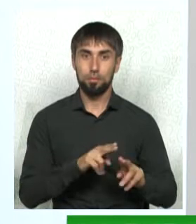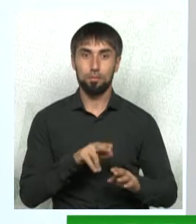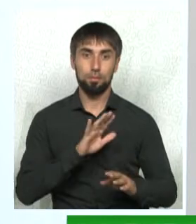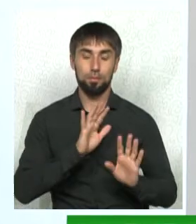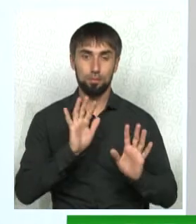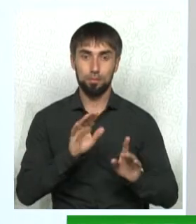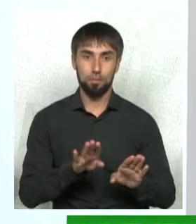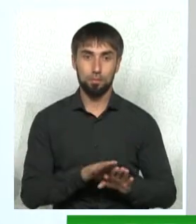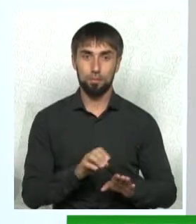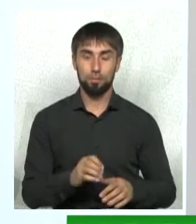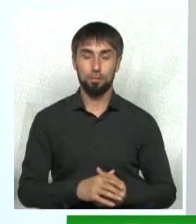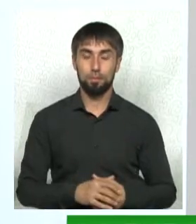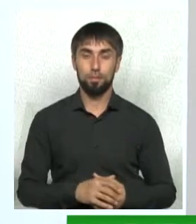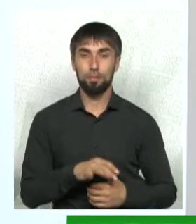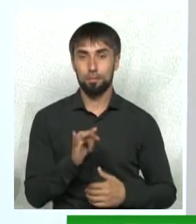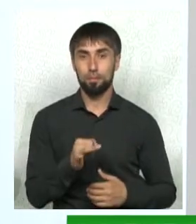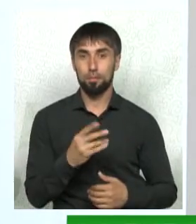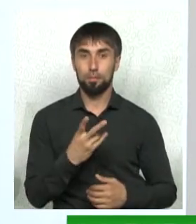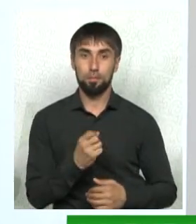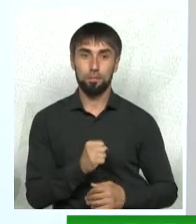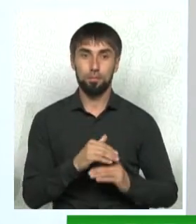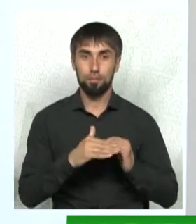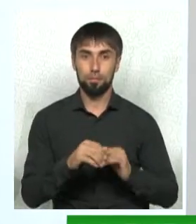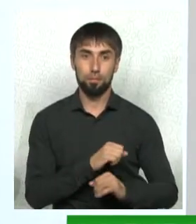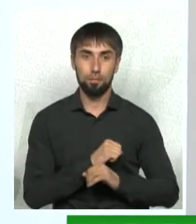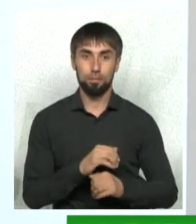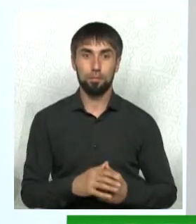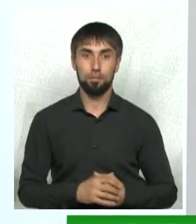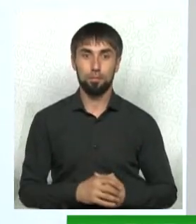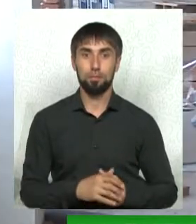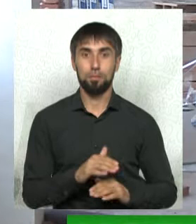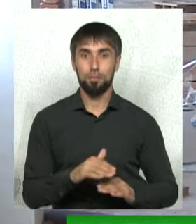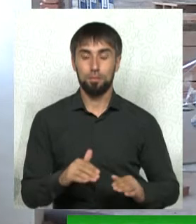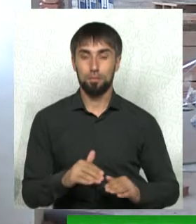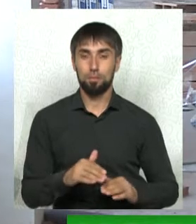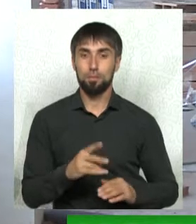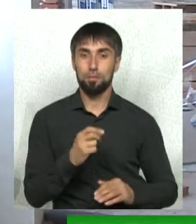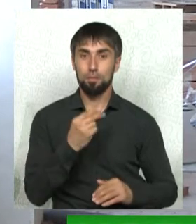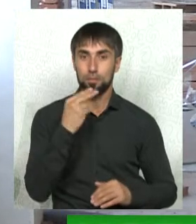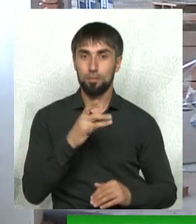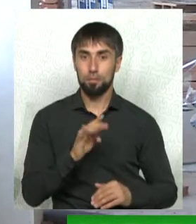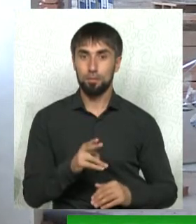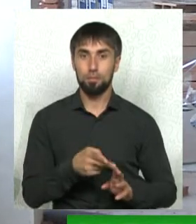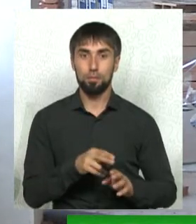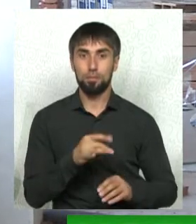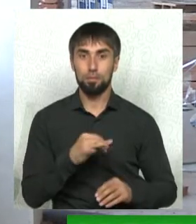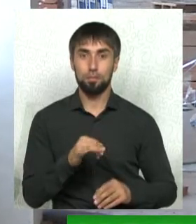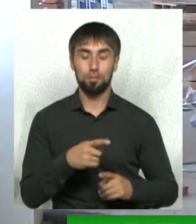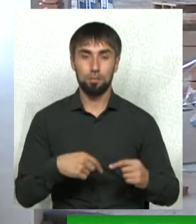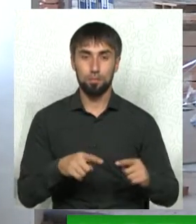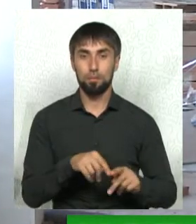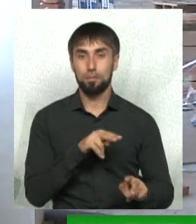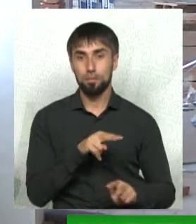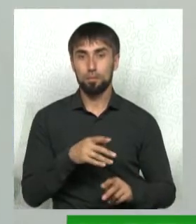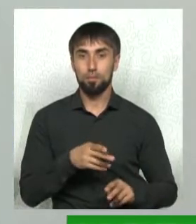волейбольной площадке и на площадке отдыха детей. За качеством и сроками подрядной организации